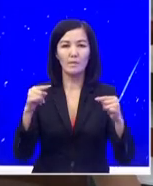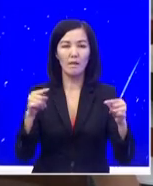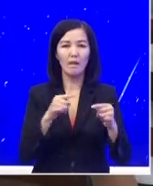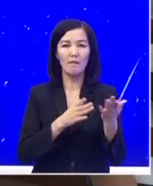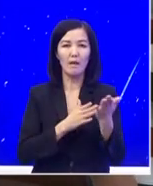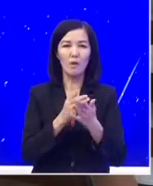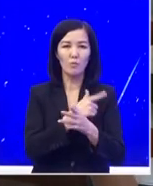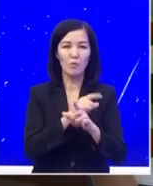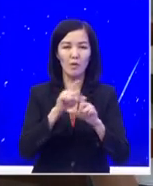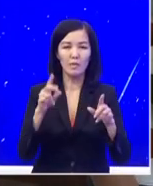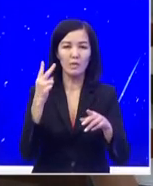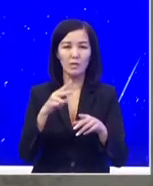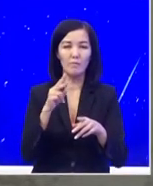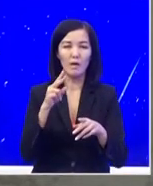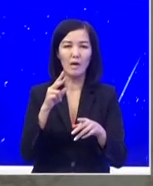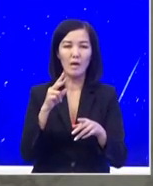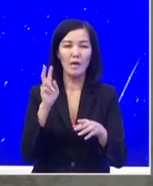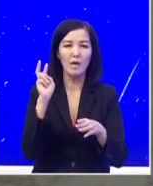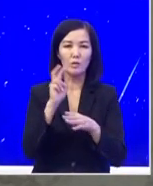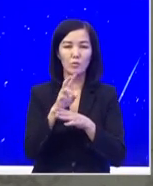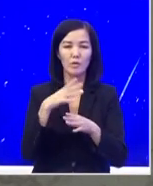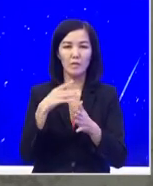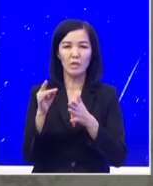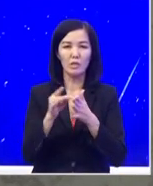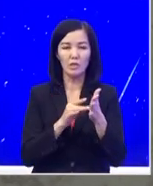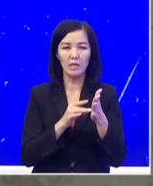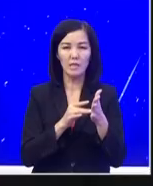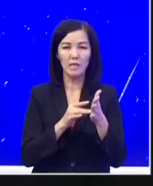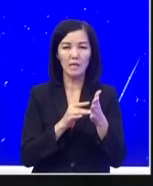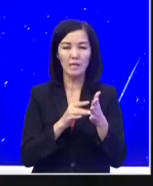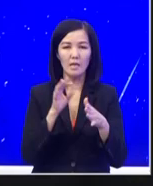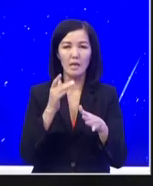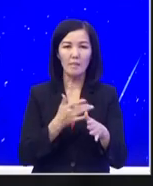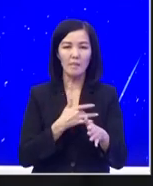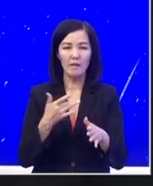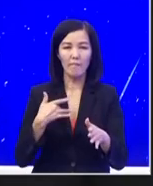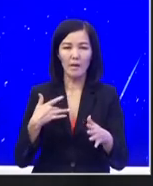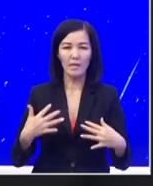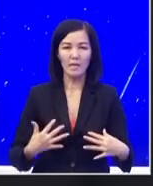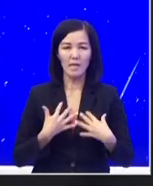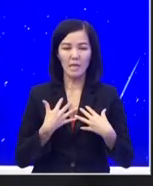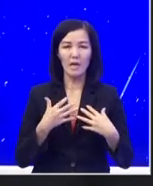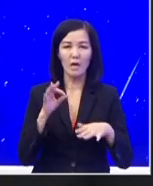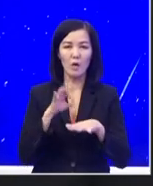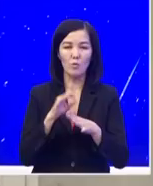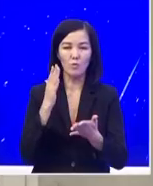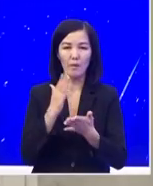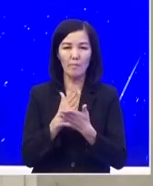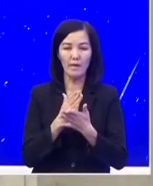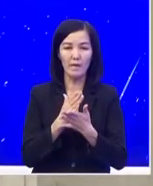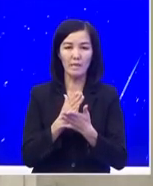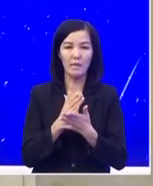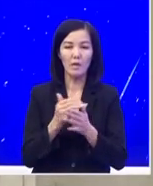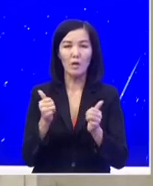20-ға жуық адам келеді. 4-тен 1-де жедел респираторлық белгілері анықталады. Бізде де қауіпті індетті құрықтауда көрші